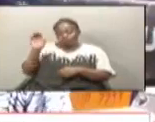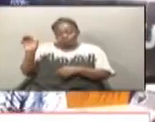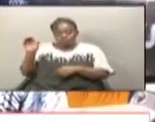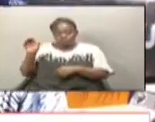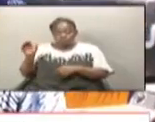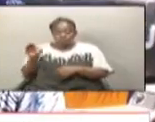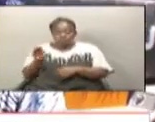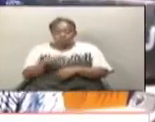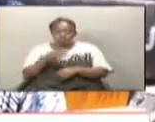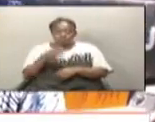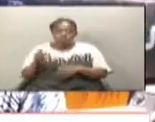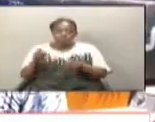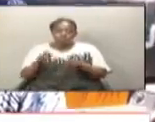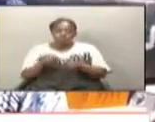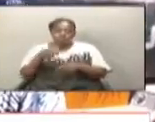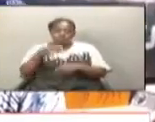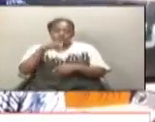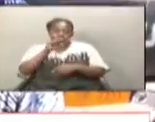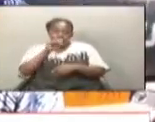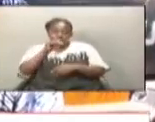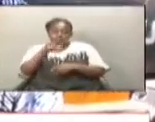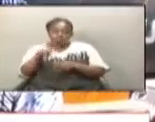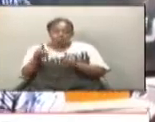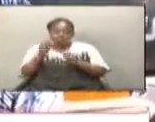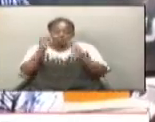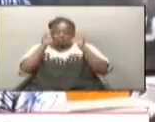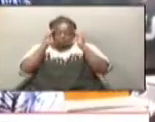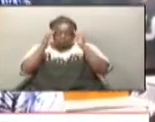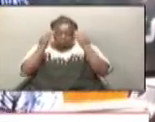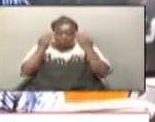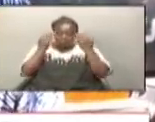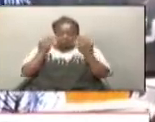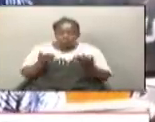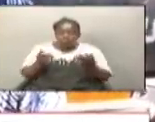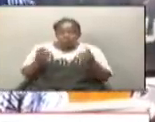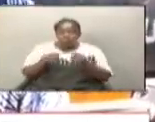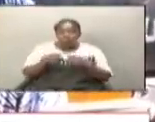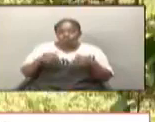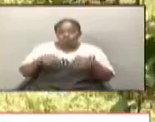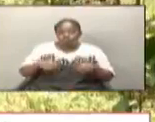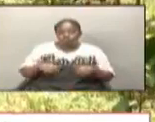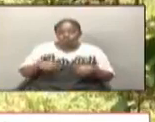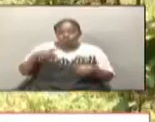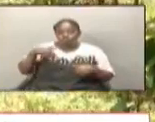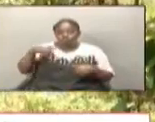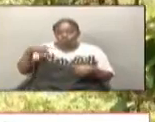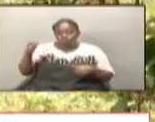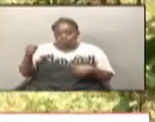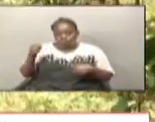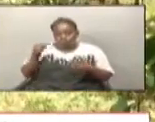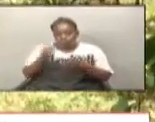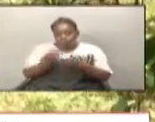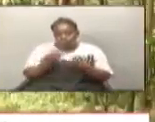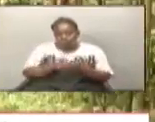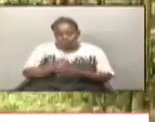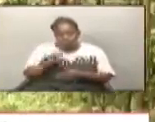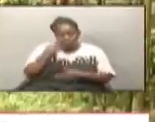mu bbaala era bakira nti beewaamu n'abantu abatategeerekese bulungi ng'akowa y'agenda. Abaana basanzeewo bombi.